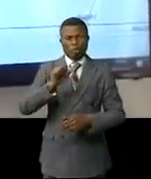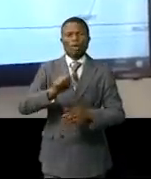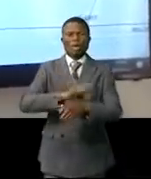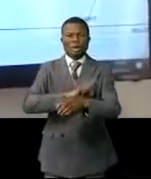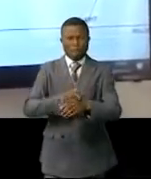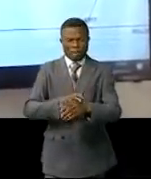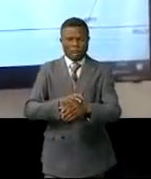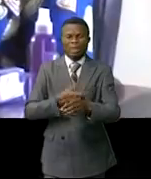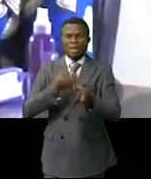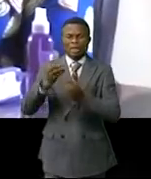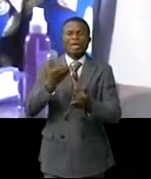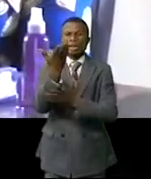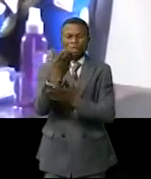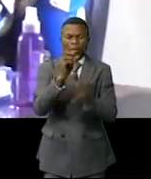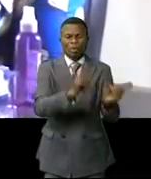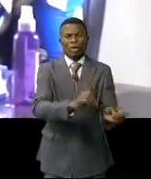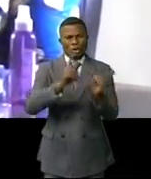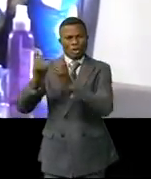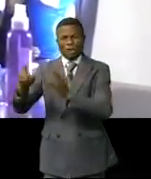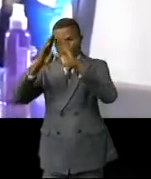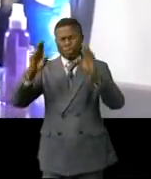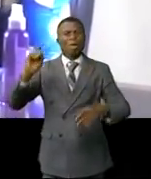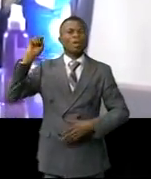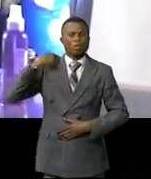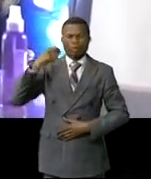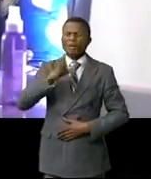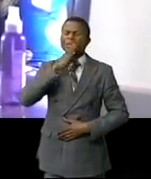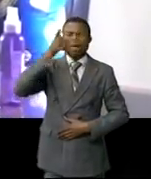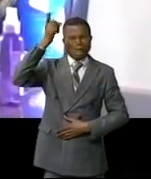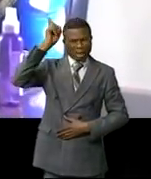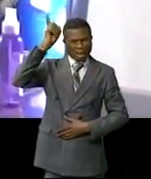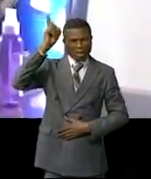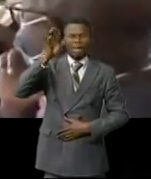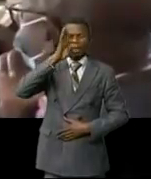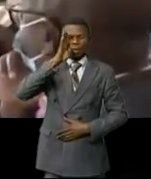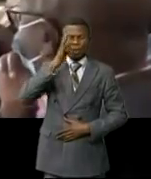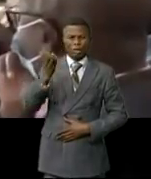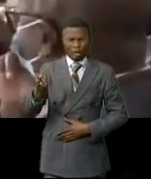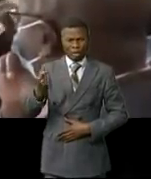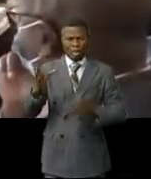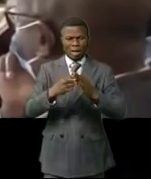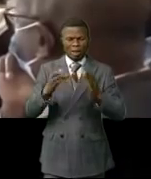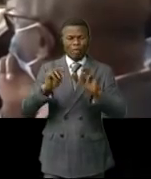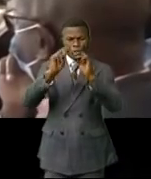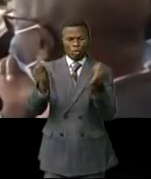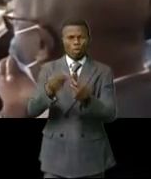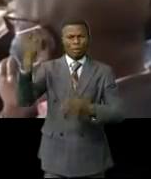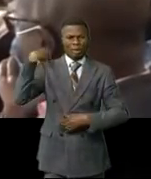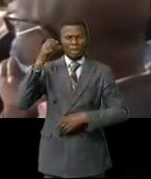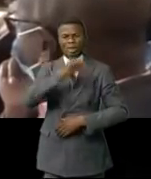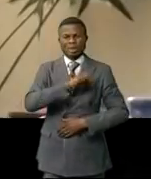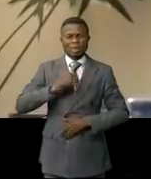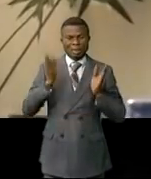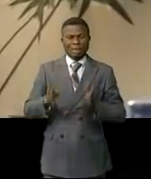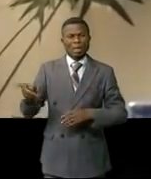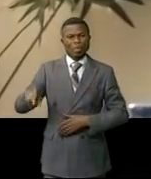projette la délocalisation de cette maison carcérale qui date de l'époque coloniale. avec les caucus des députés et sénateurs de la